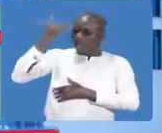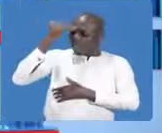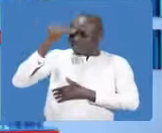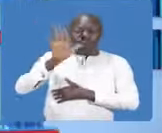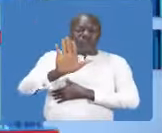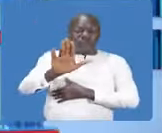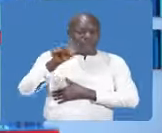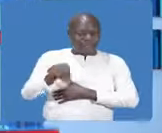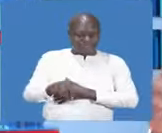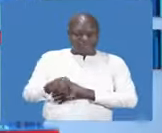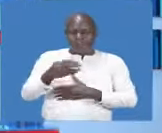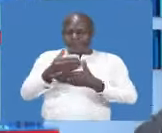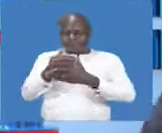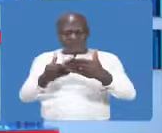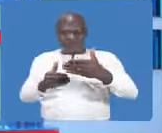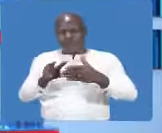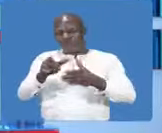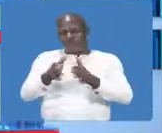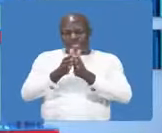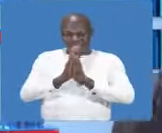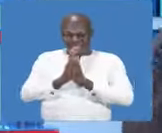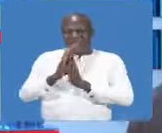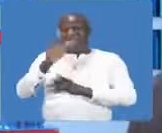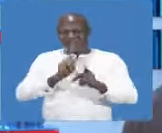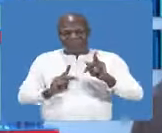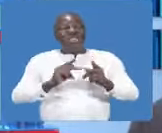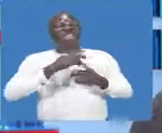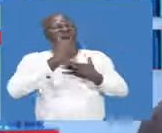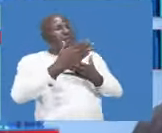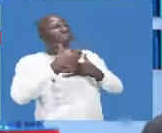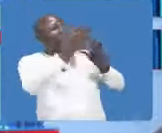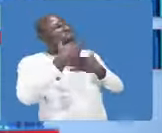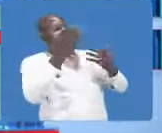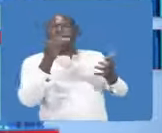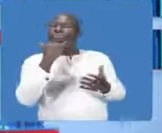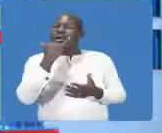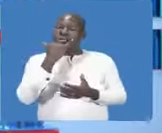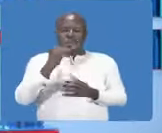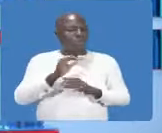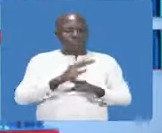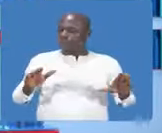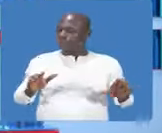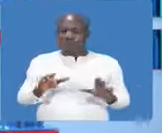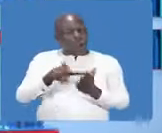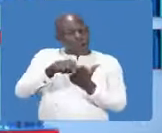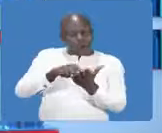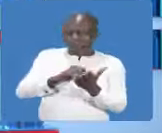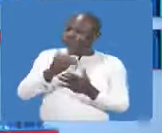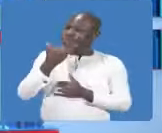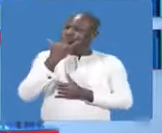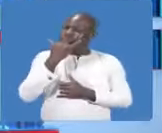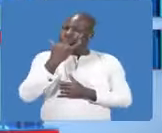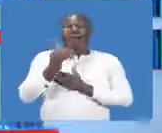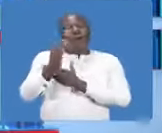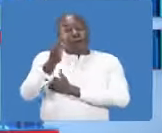ye at a se and crop for more bumpa ya. Wom ye de ye ye ye ye ye ye ye ye ye ye ye ye ye ye ye ye ye ye ye